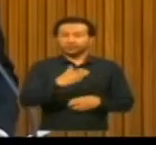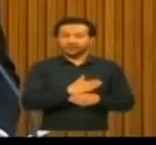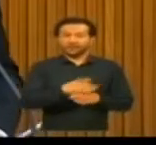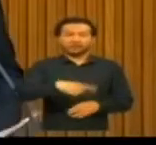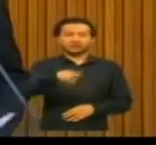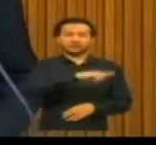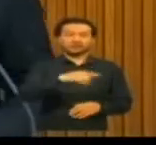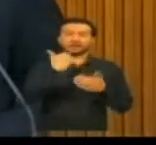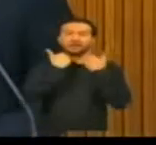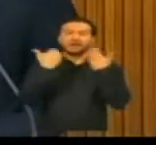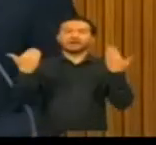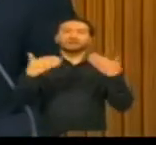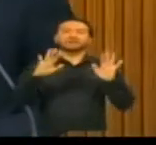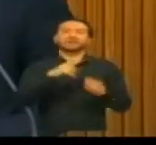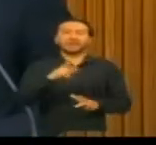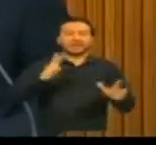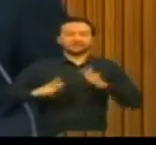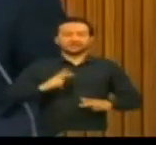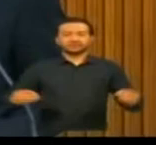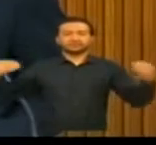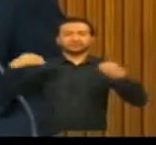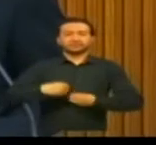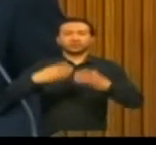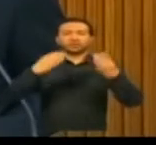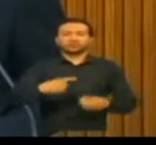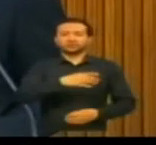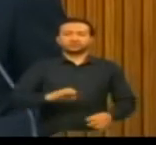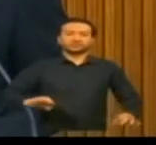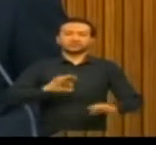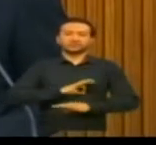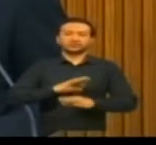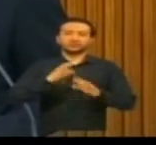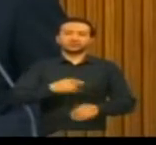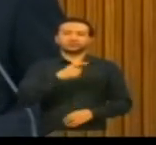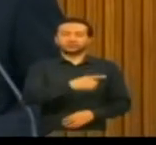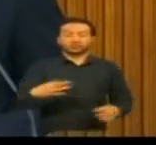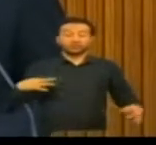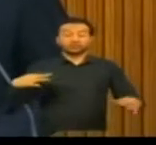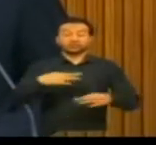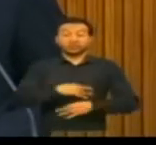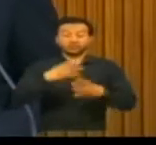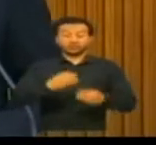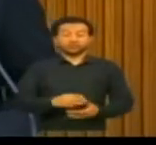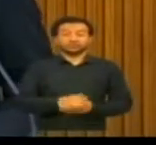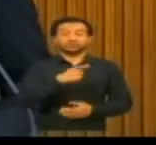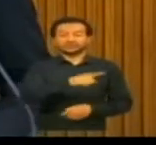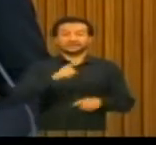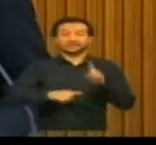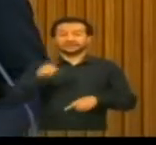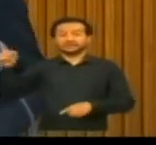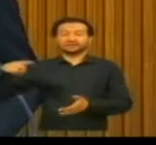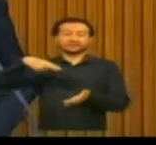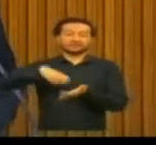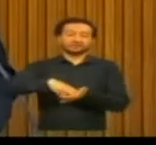onlar cübbe bile giyseler cübbelerinin önü iliklidir. Cübbe bile giyseler sarayın önünde iki